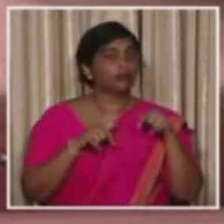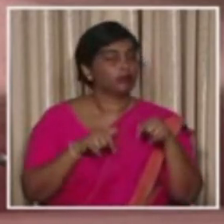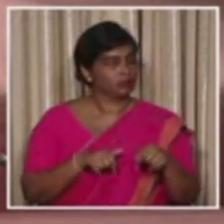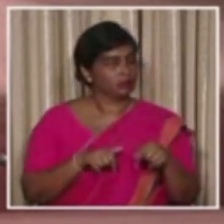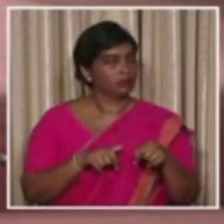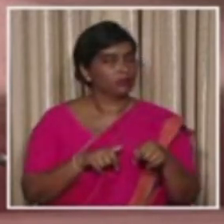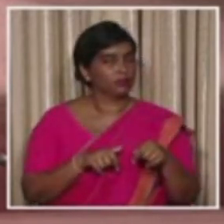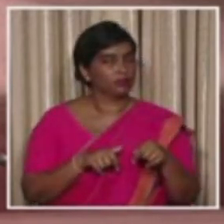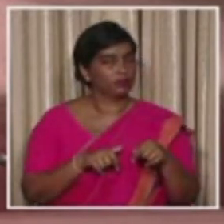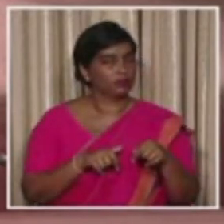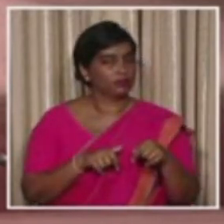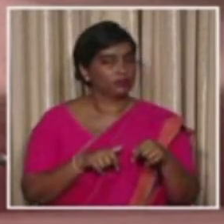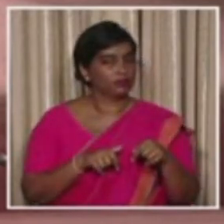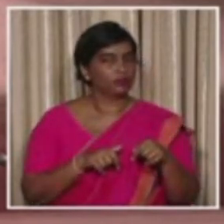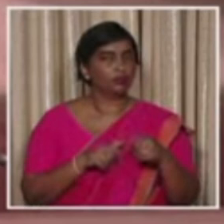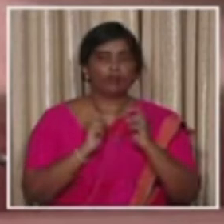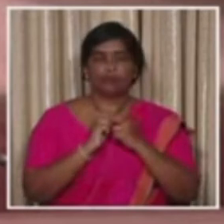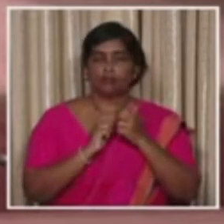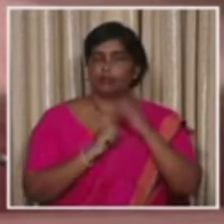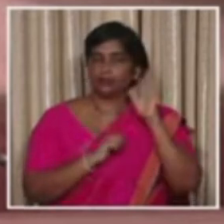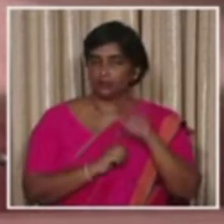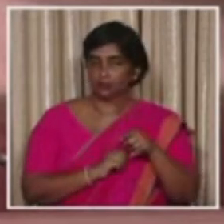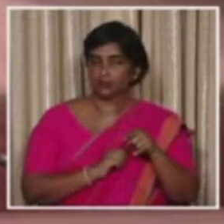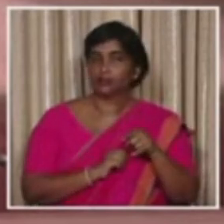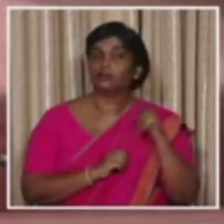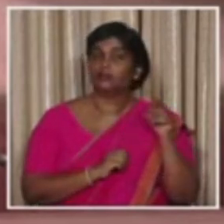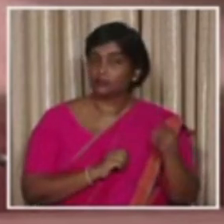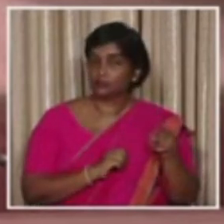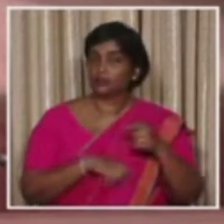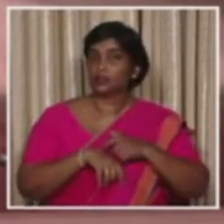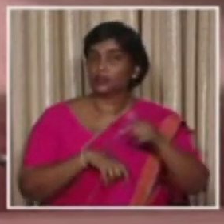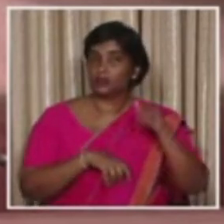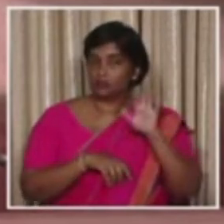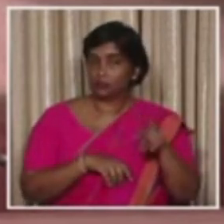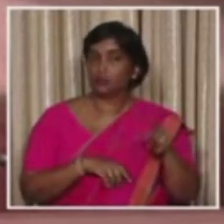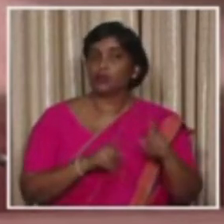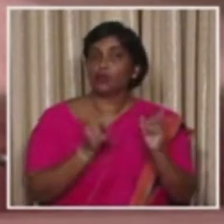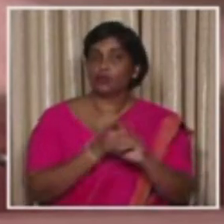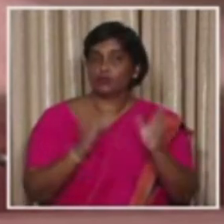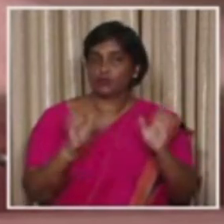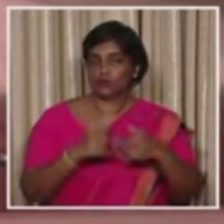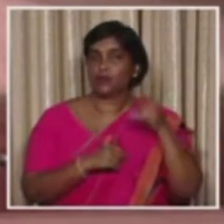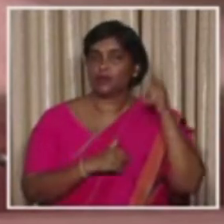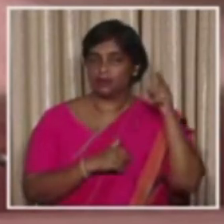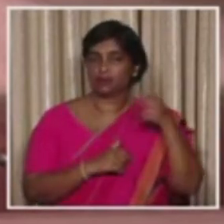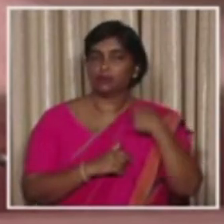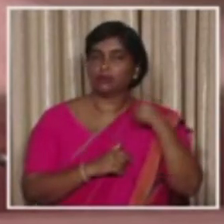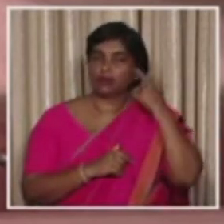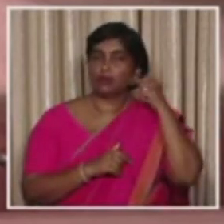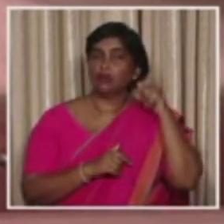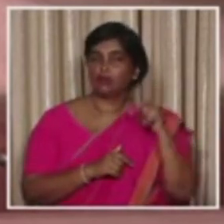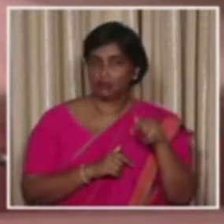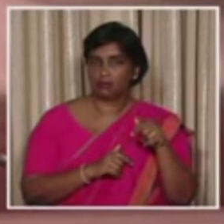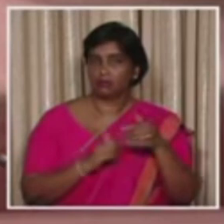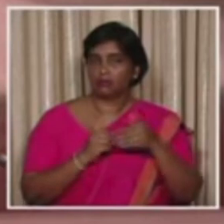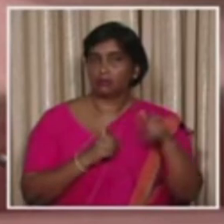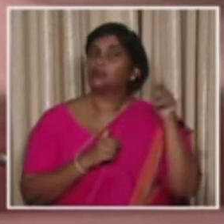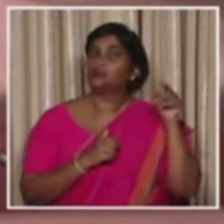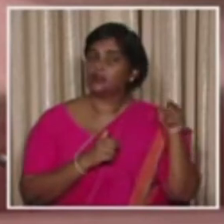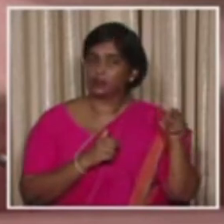இன்றும் யுத்தம் தொடர்ந்து கொண்டிருக்கின்றது. இன்று யுத்தம் நான் நினைக்கின்றேன் என்று 42 நாளாக, அது ஒரு